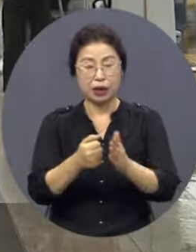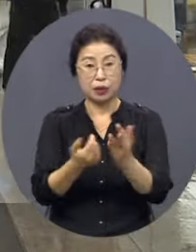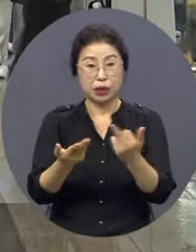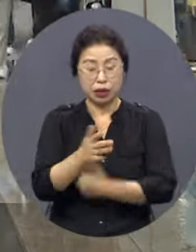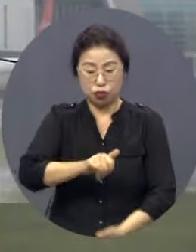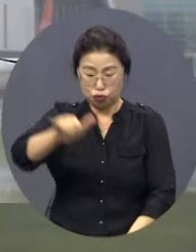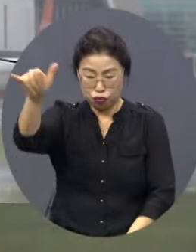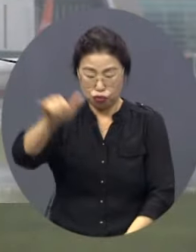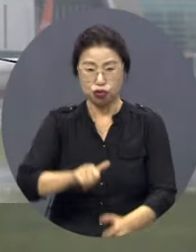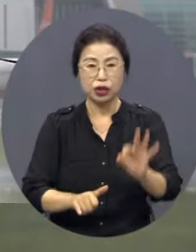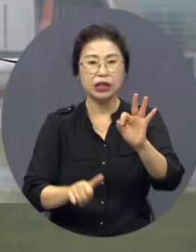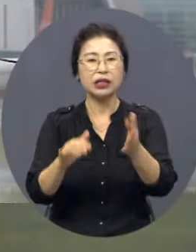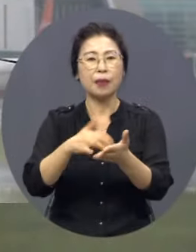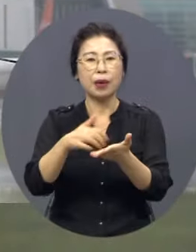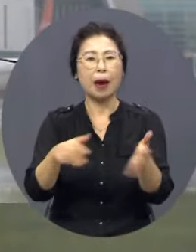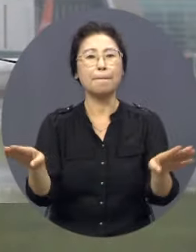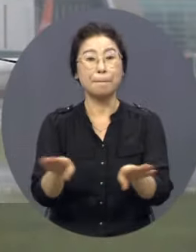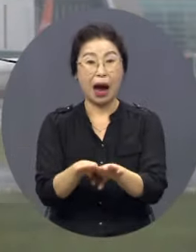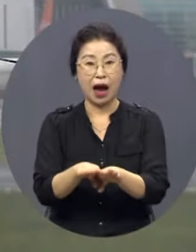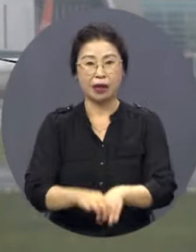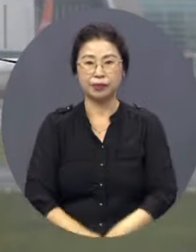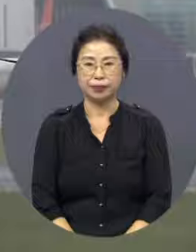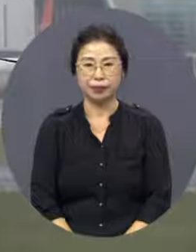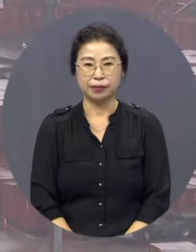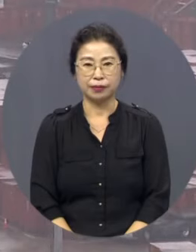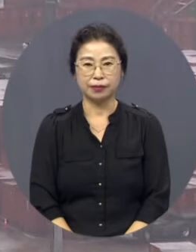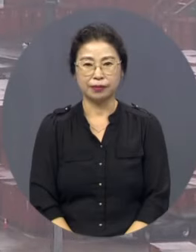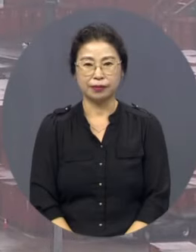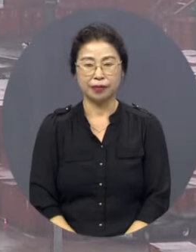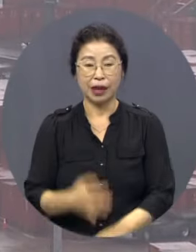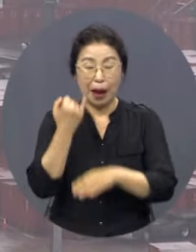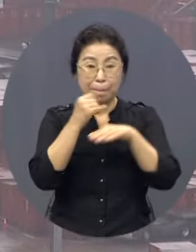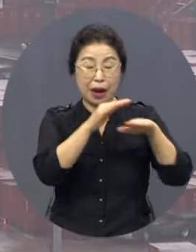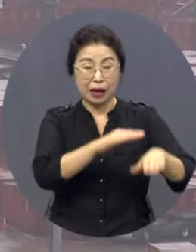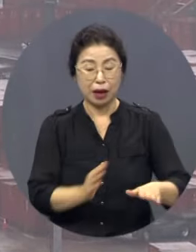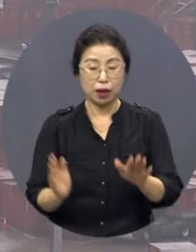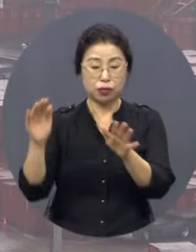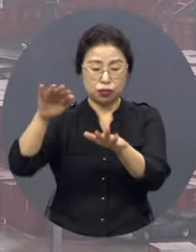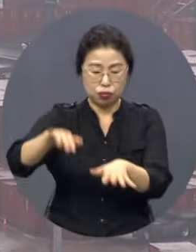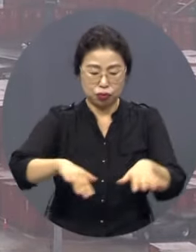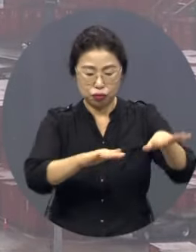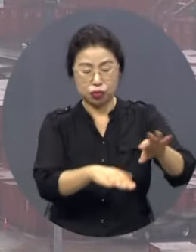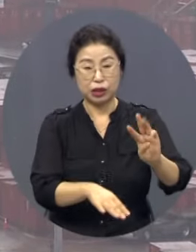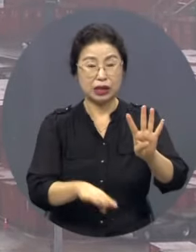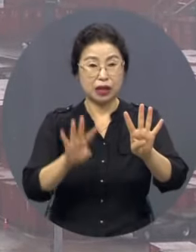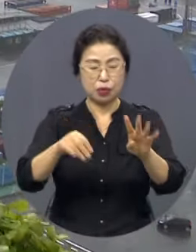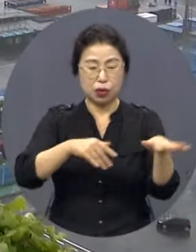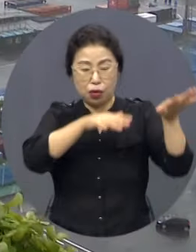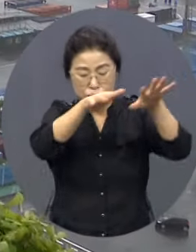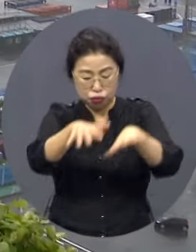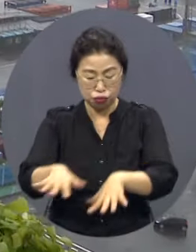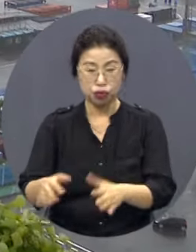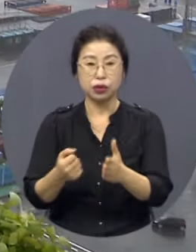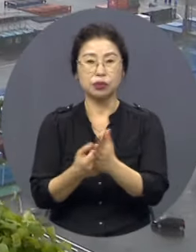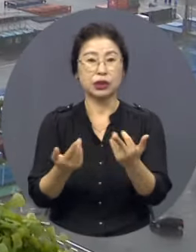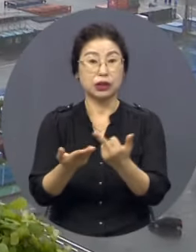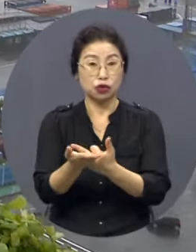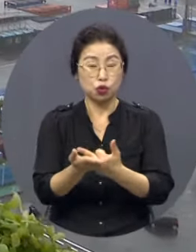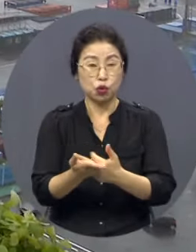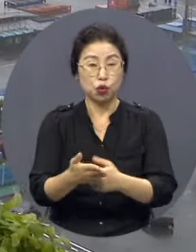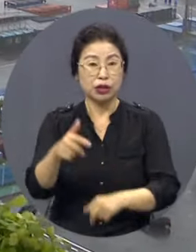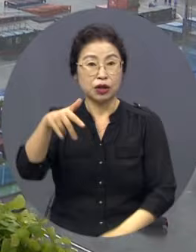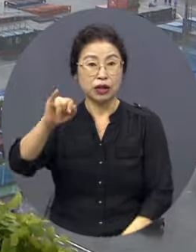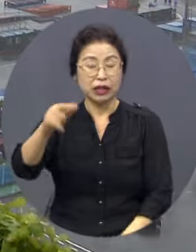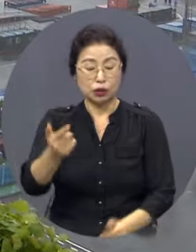제주로 오가는 항공기 10여 편이 결항됐습니다. 해상에는 물결이 최고 4m까지 높게 일면서 제주에서 진도로